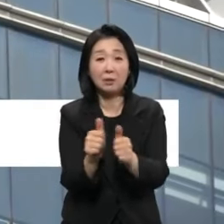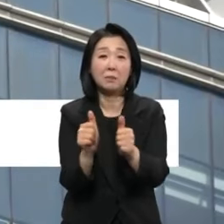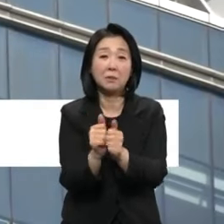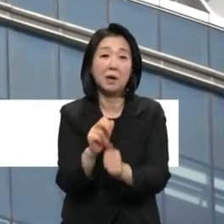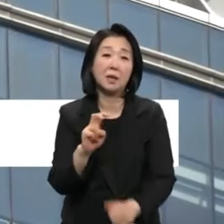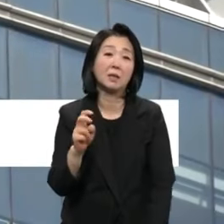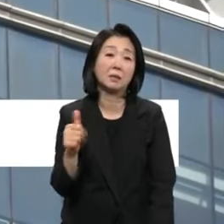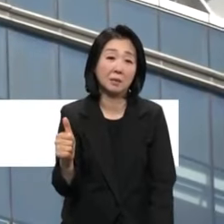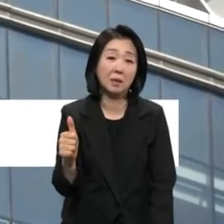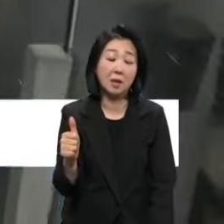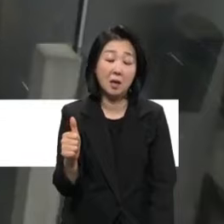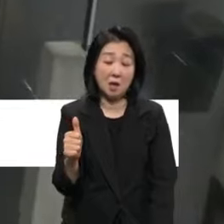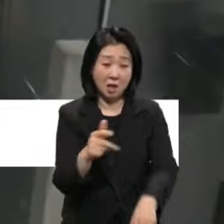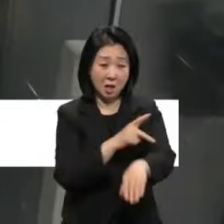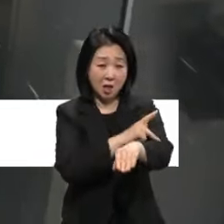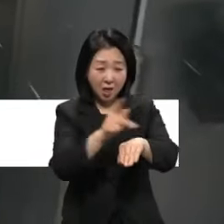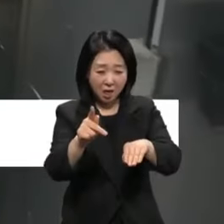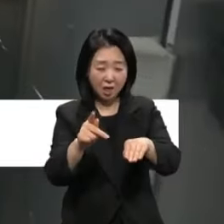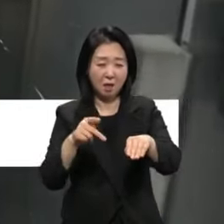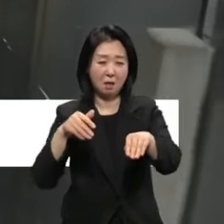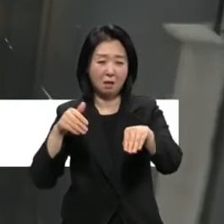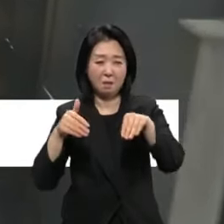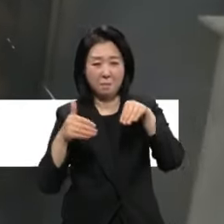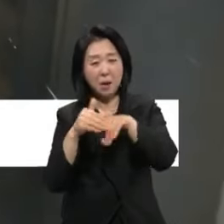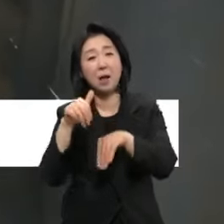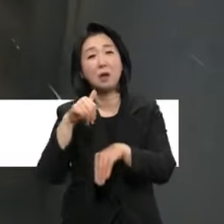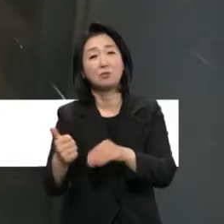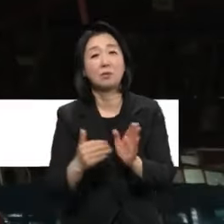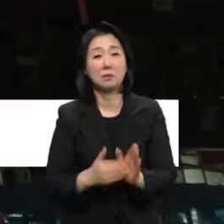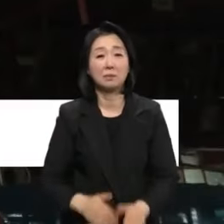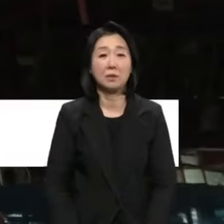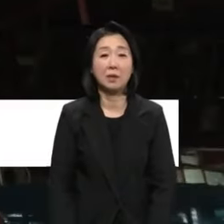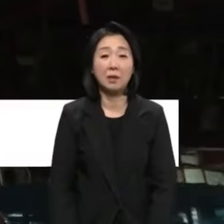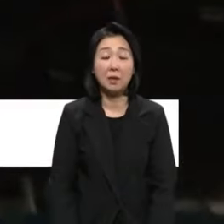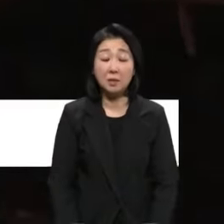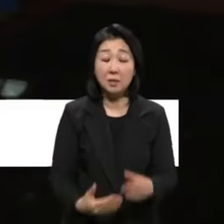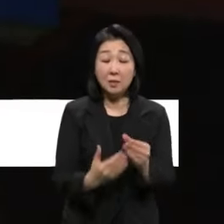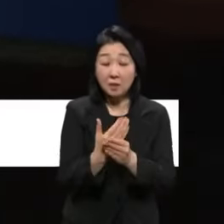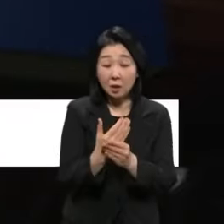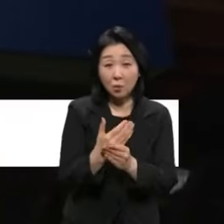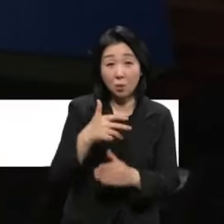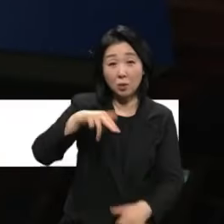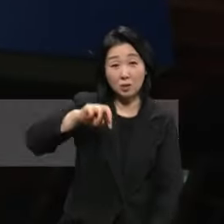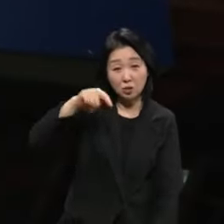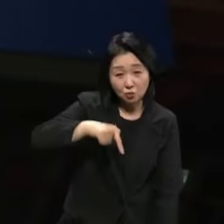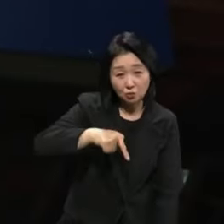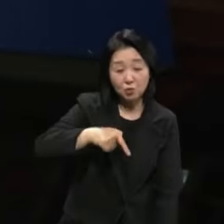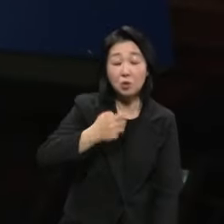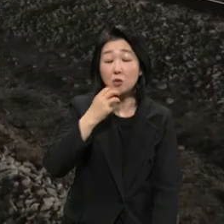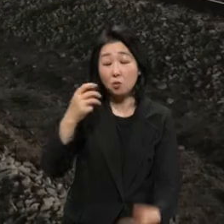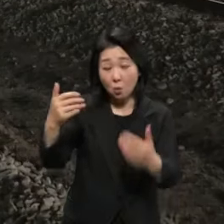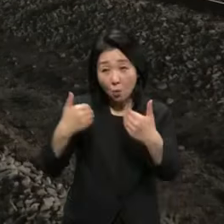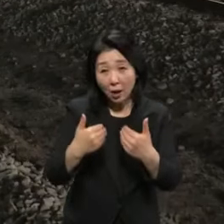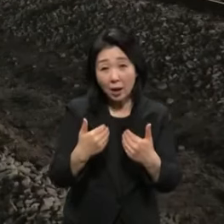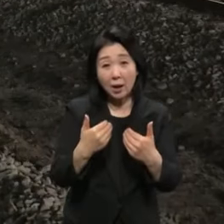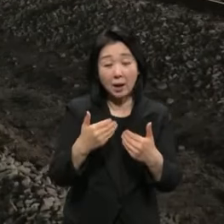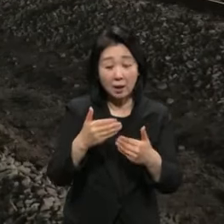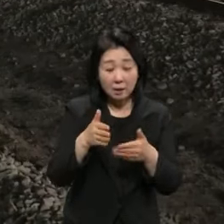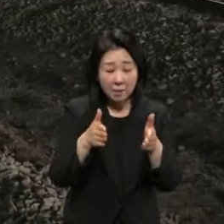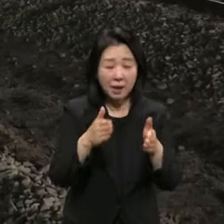KTX 고속열차에 부딪혀 숨진 겁니다. 이 사고로 진주에서 서울로 향하던 해당 열차는